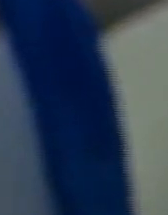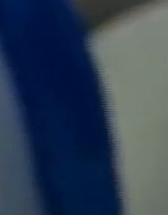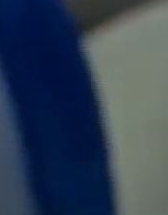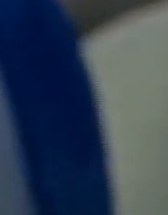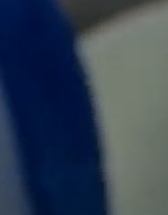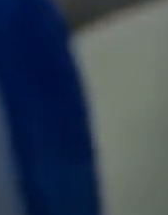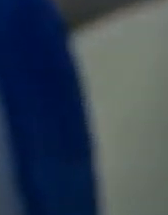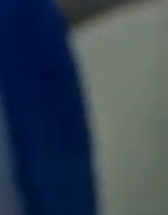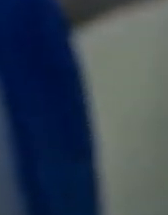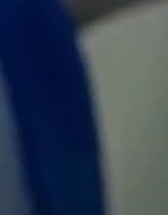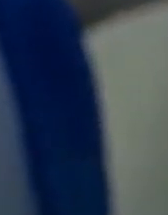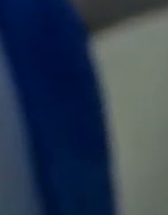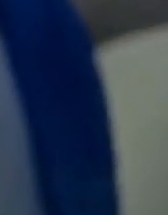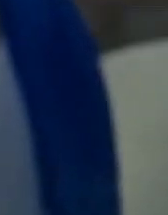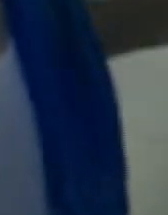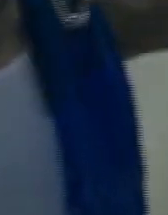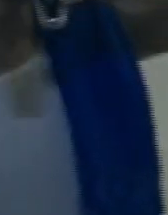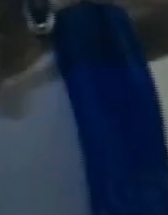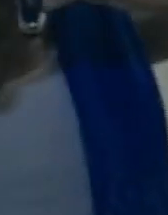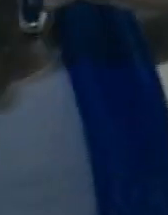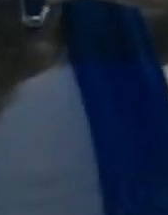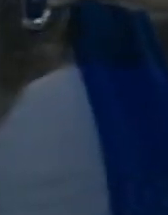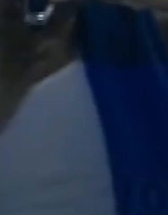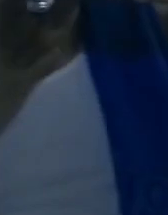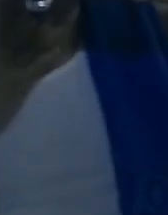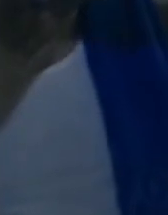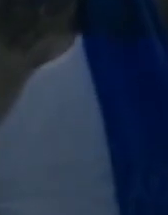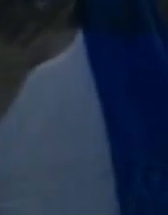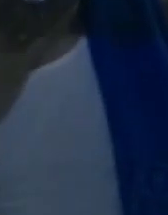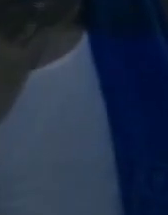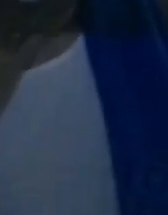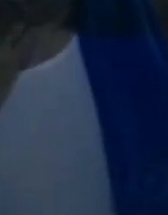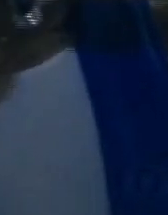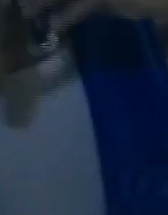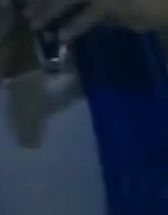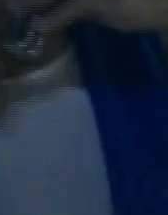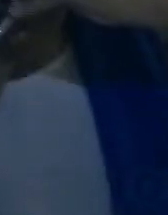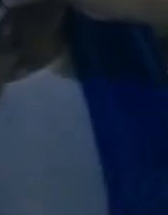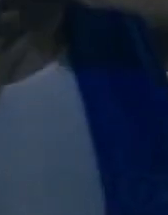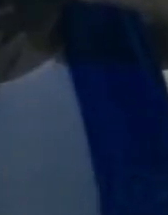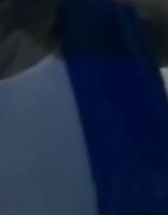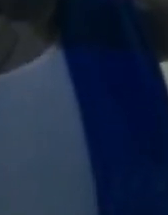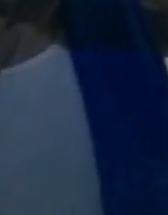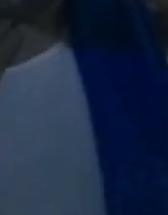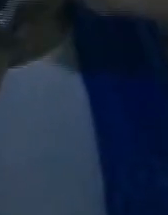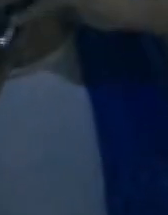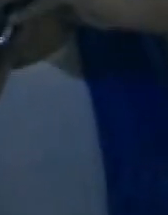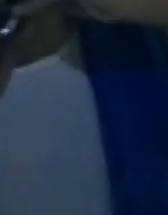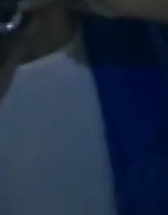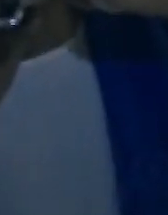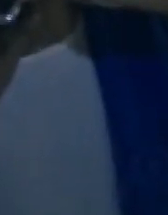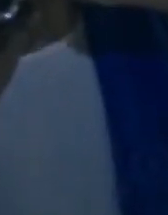يوسف اجت الكهرباء، قوم حط الجوال على الشاحن، عيد على رجع القطعة.